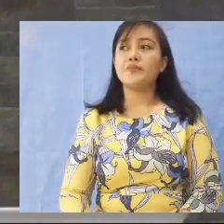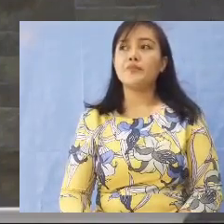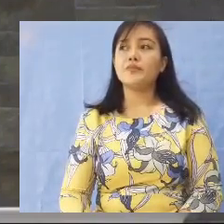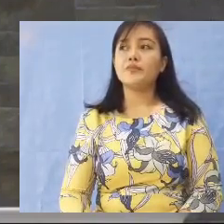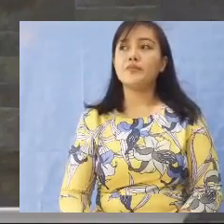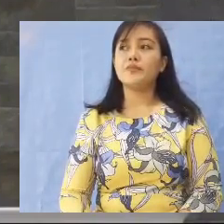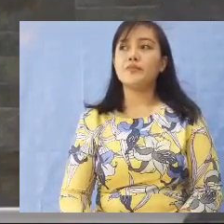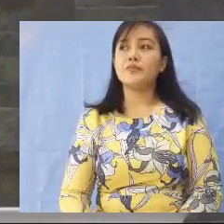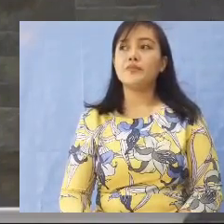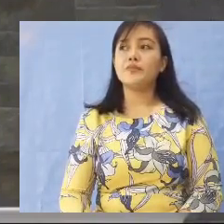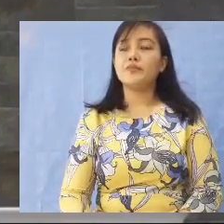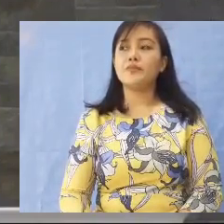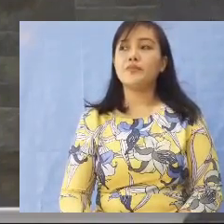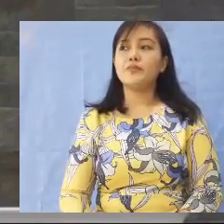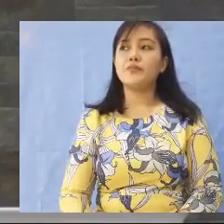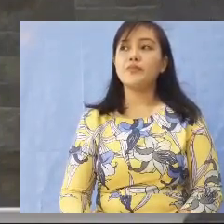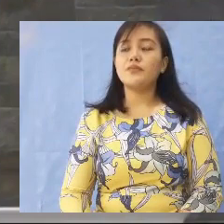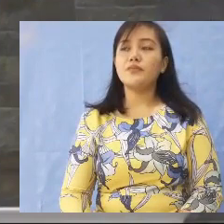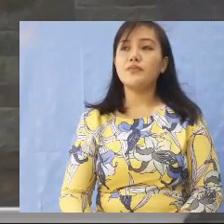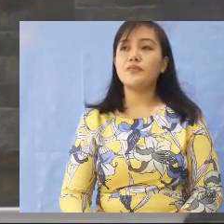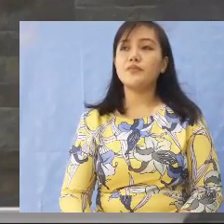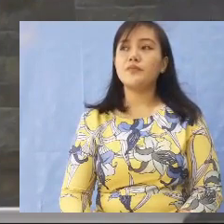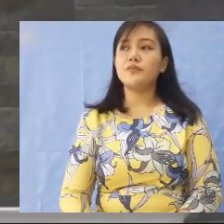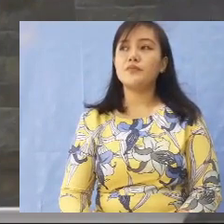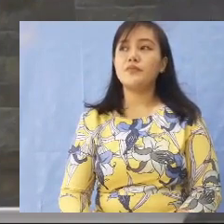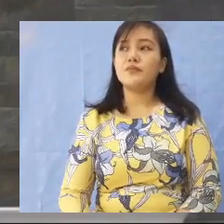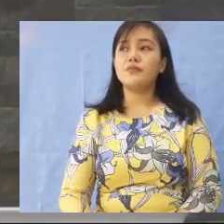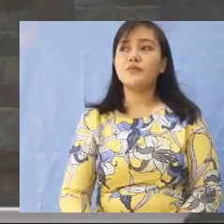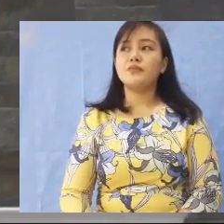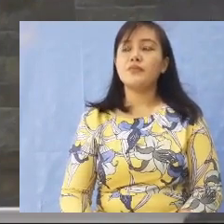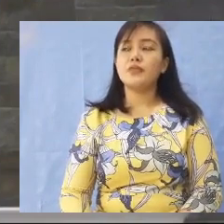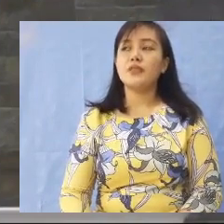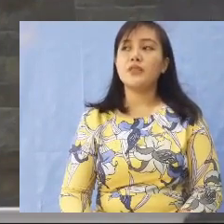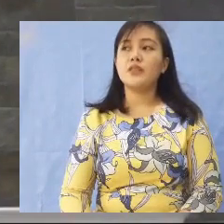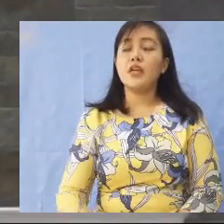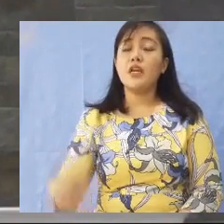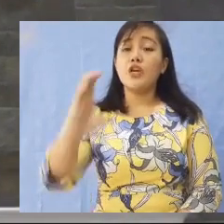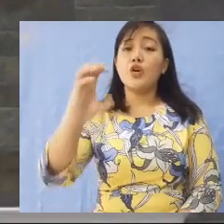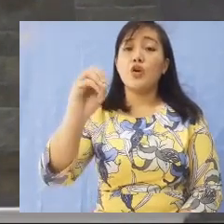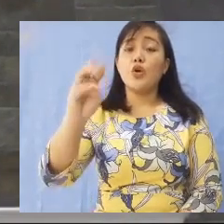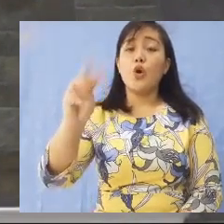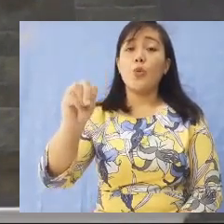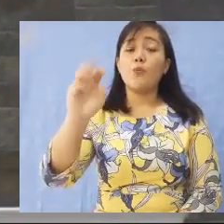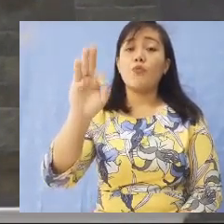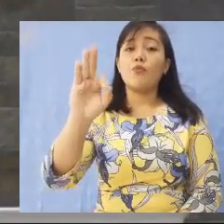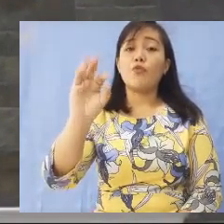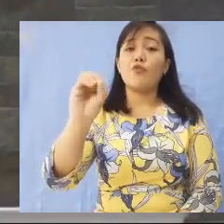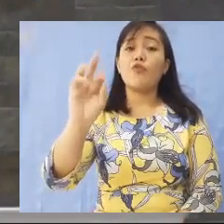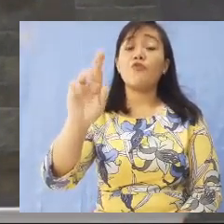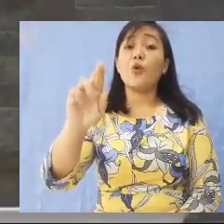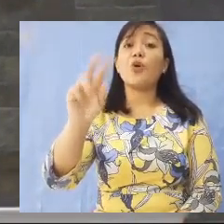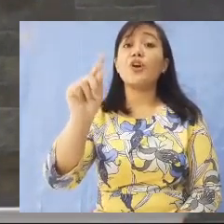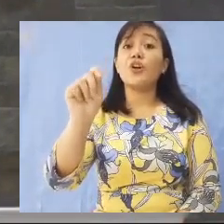isang linya po yan, no? Isa sa mga ibig sabihin niyan ay nanggaling po sa Latin word na